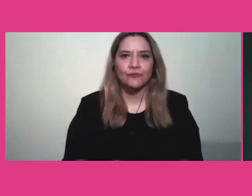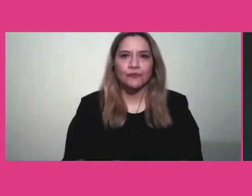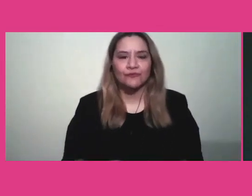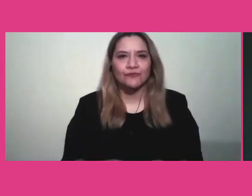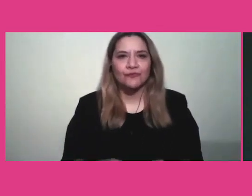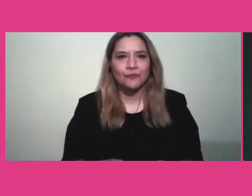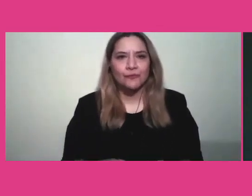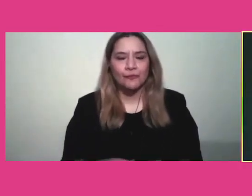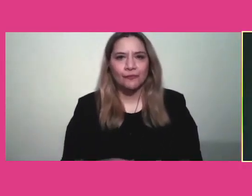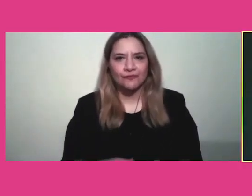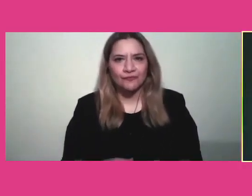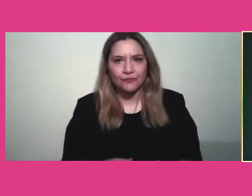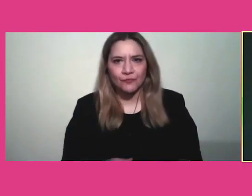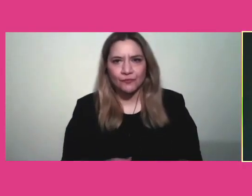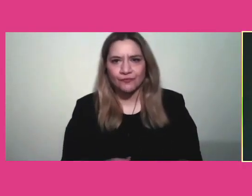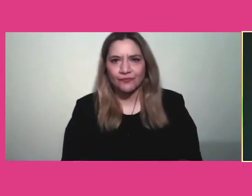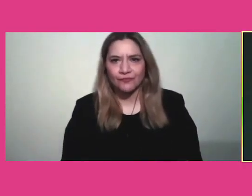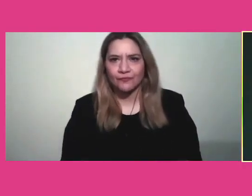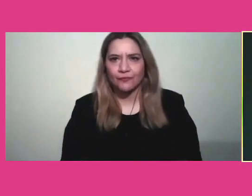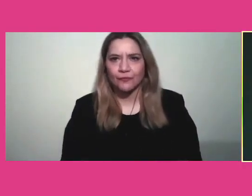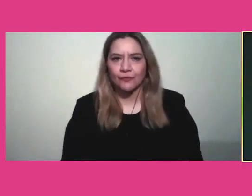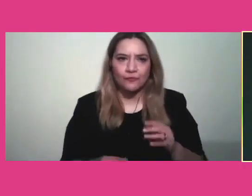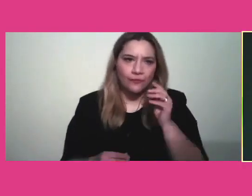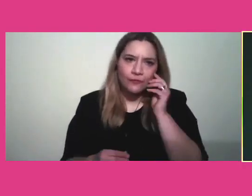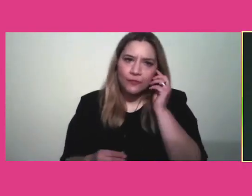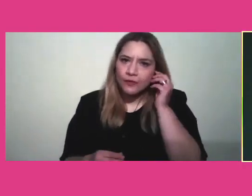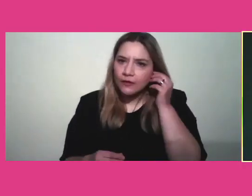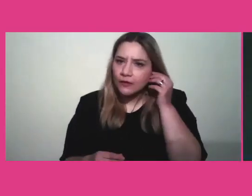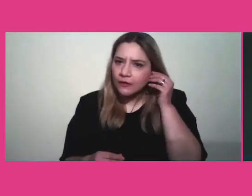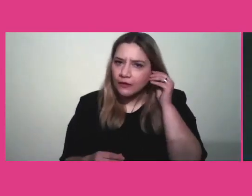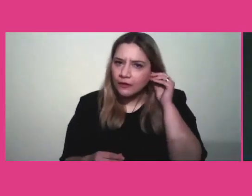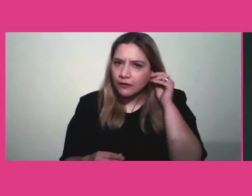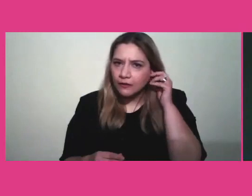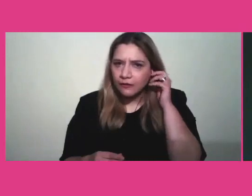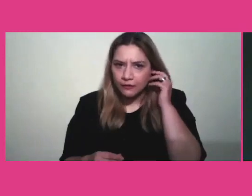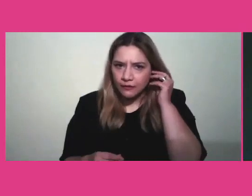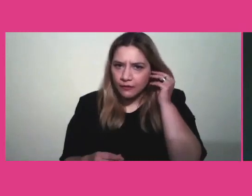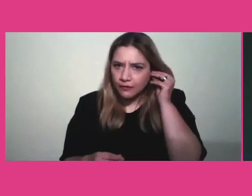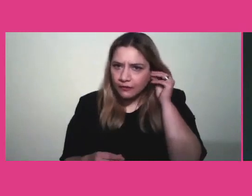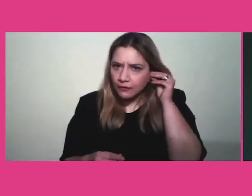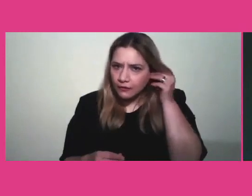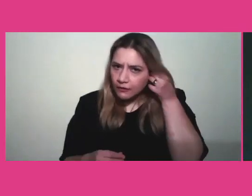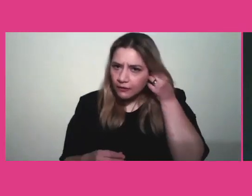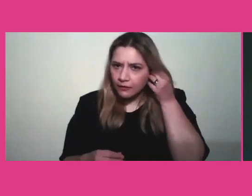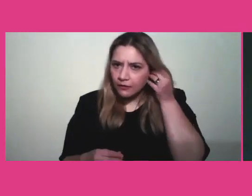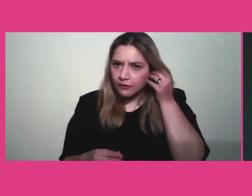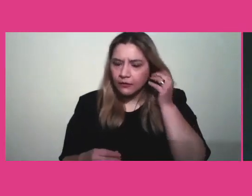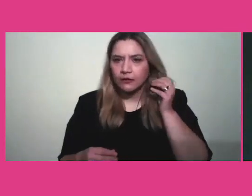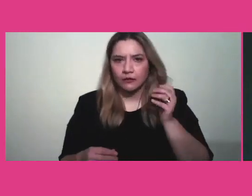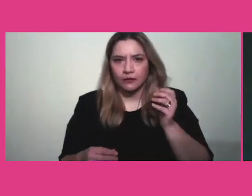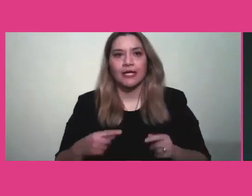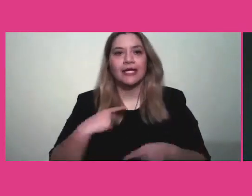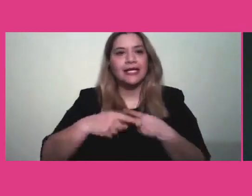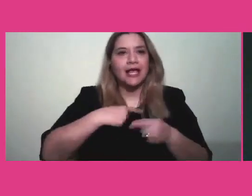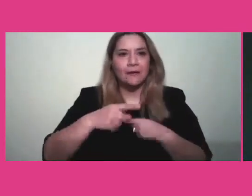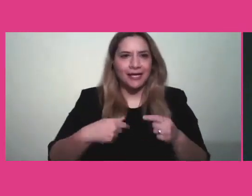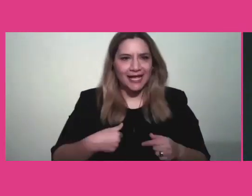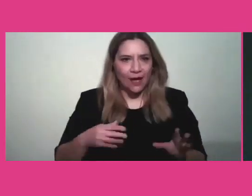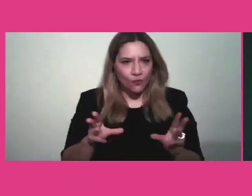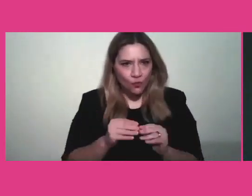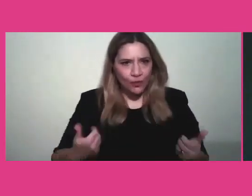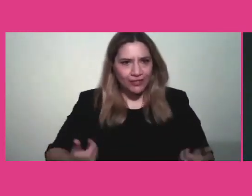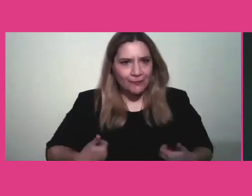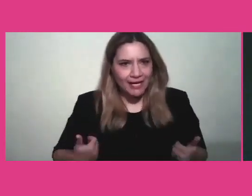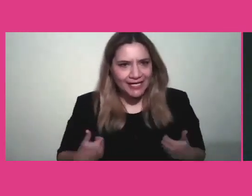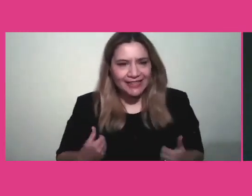η εμπειρία μου ζητώ σε αυτό το παιχνίδι ήταν πάρα πολύ